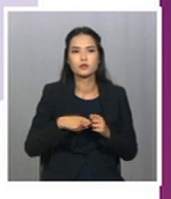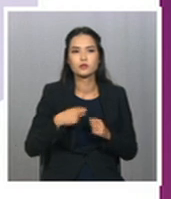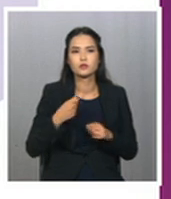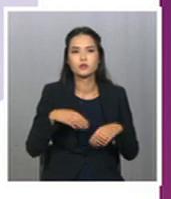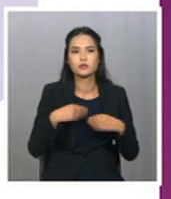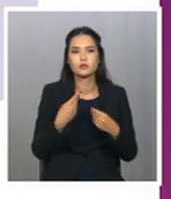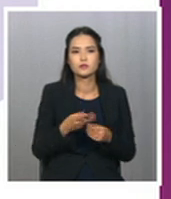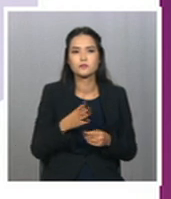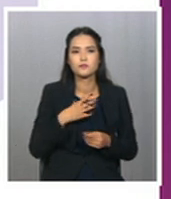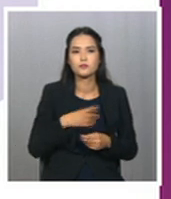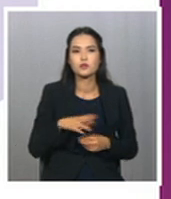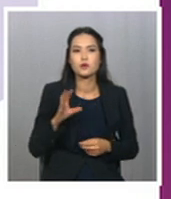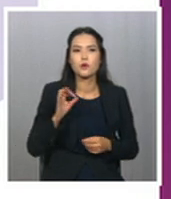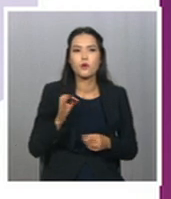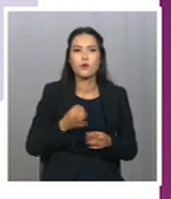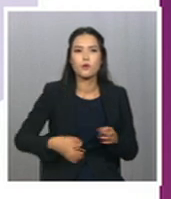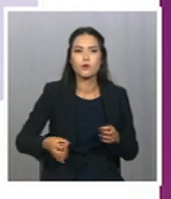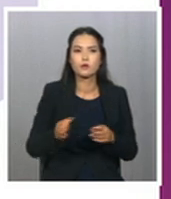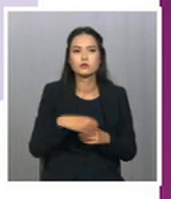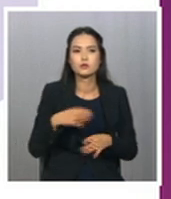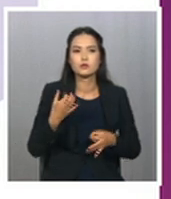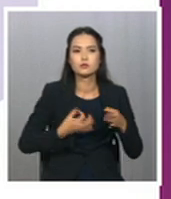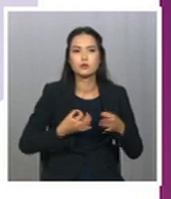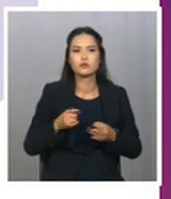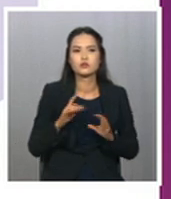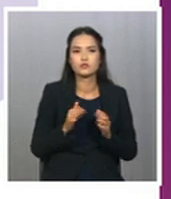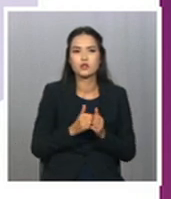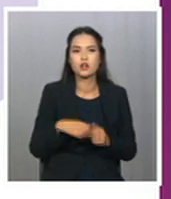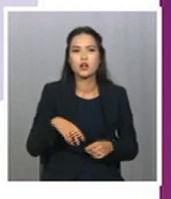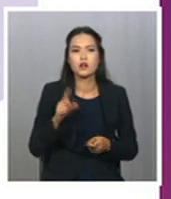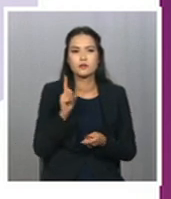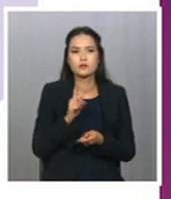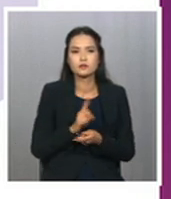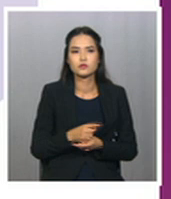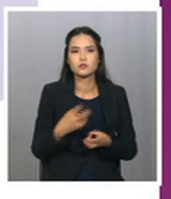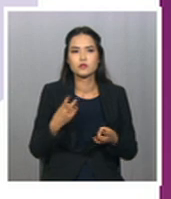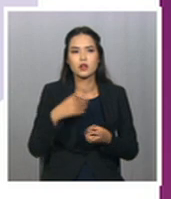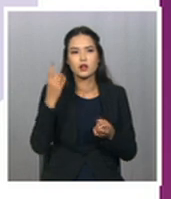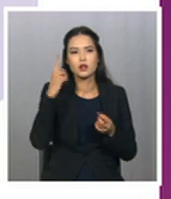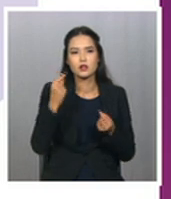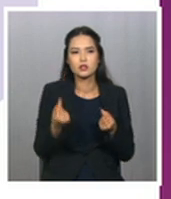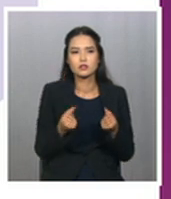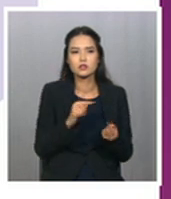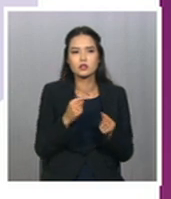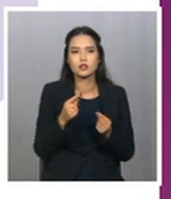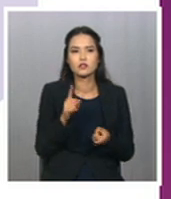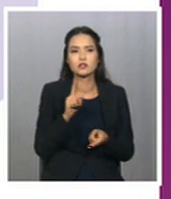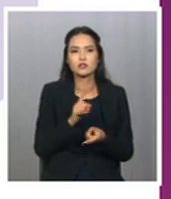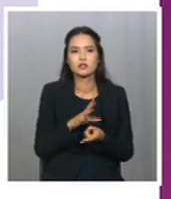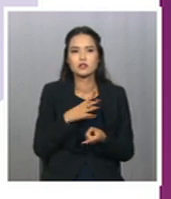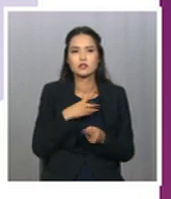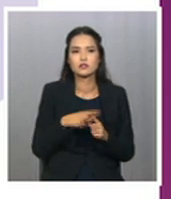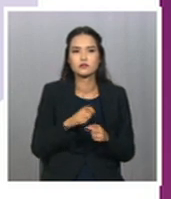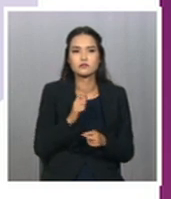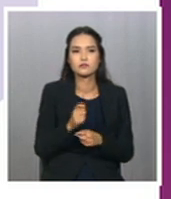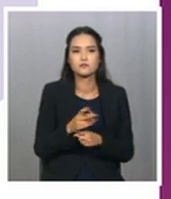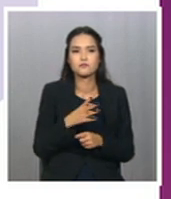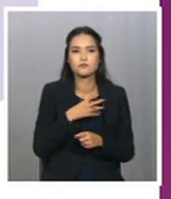етілді. Округтық соттың жанында міндетті түрде ақылдастар алқасы болуы тиіс деп атап